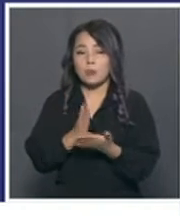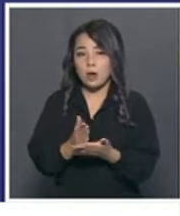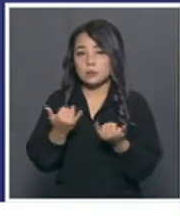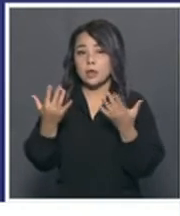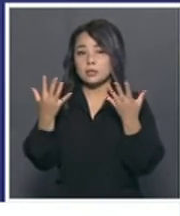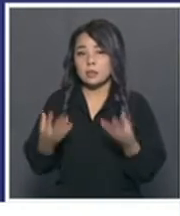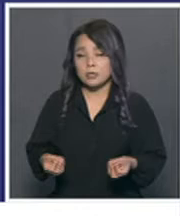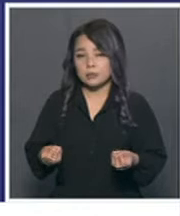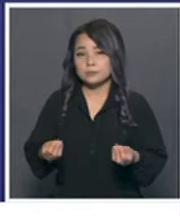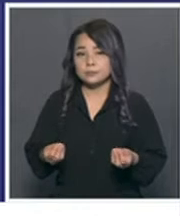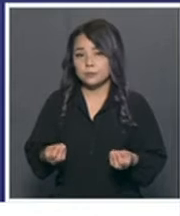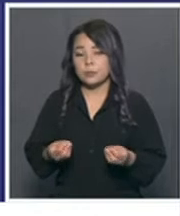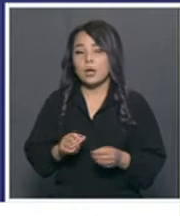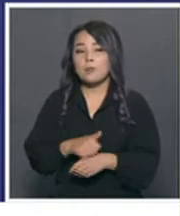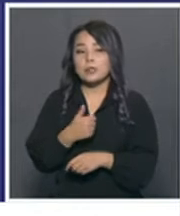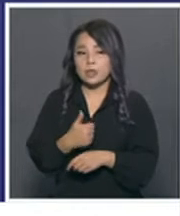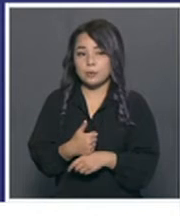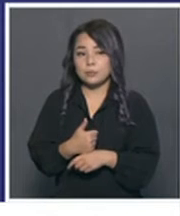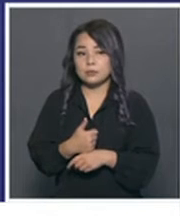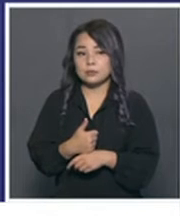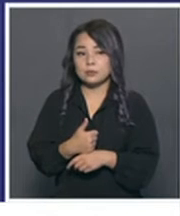Қазіргі кезде басқармамен